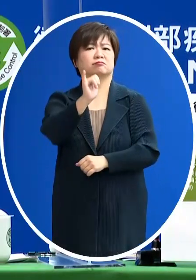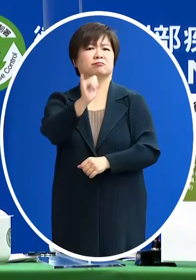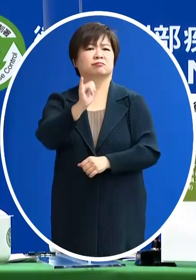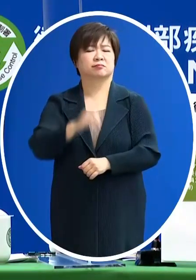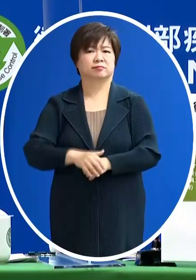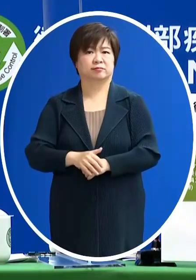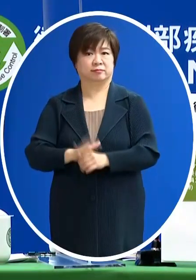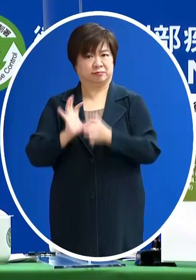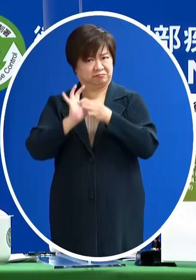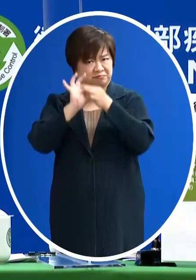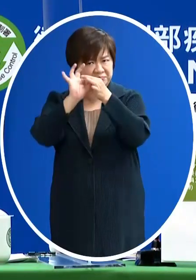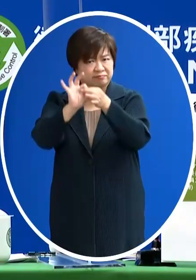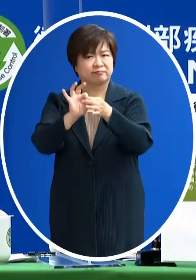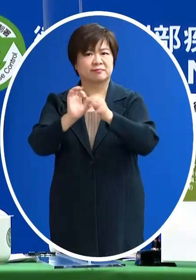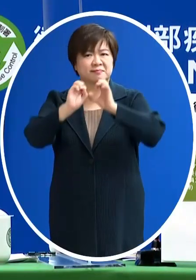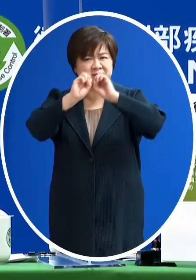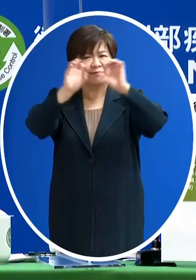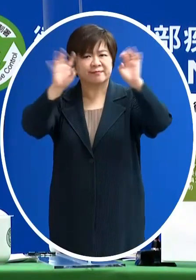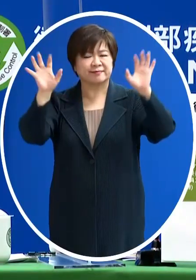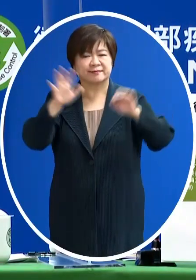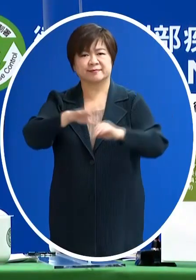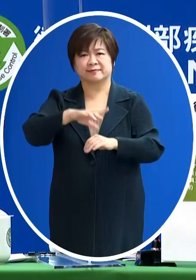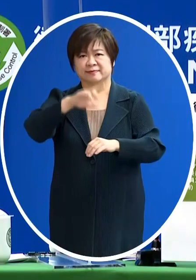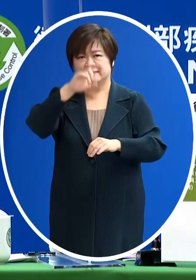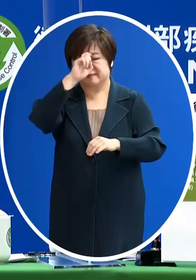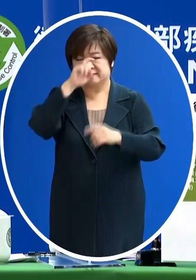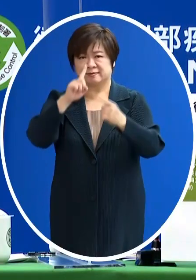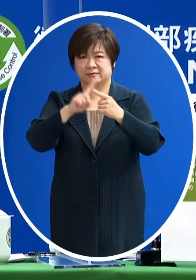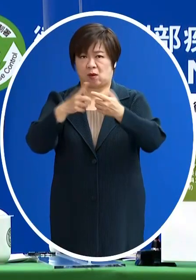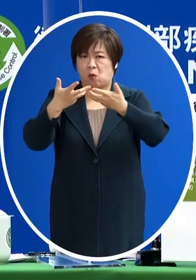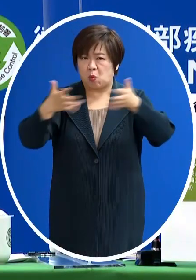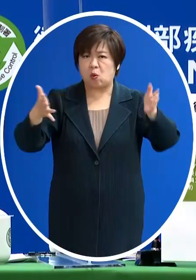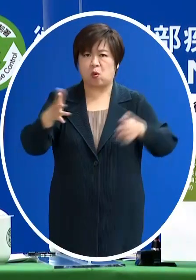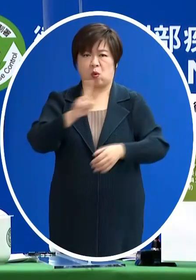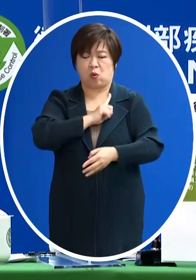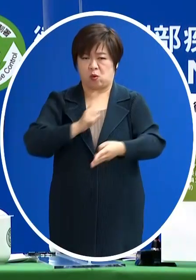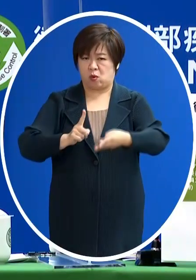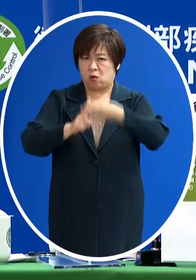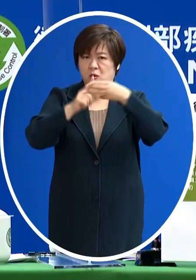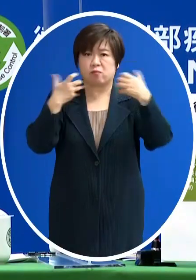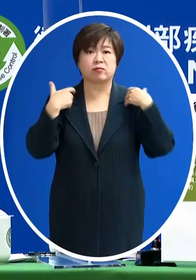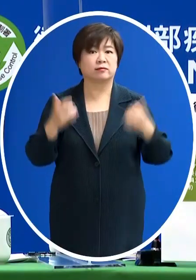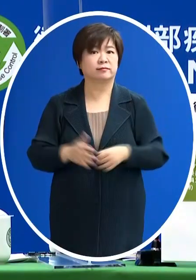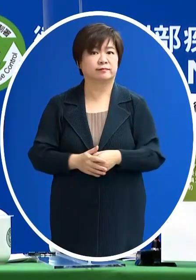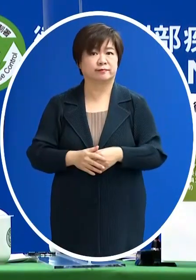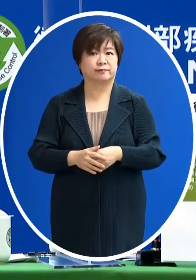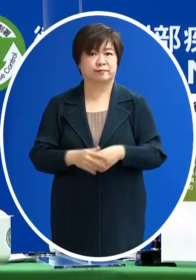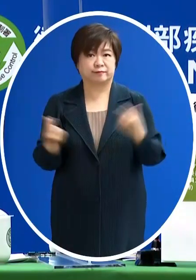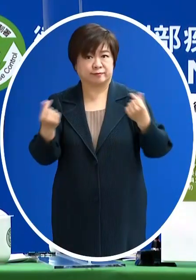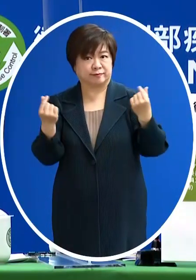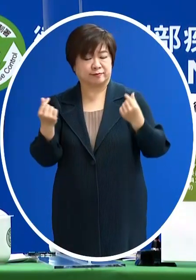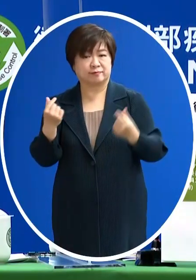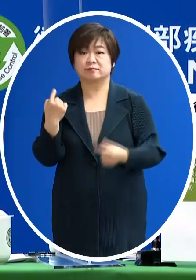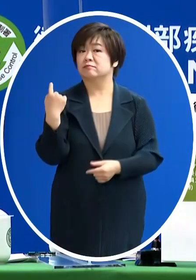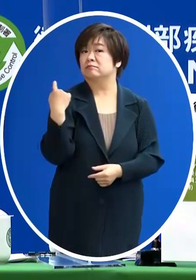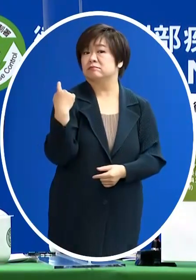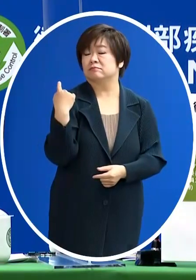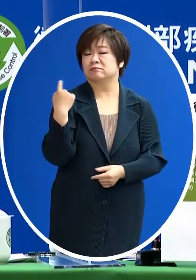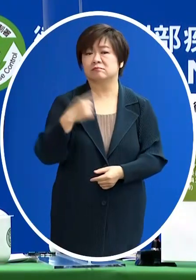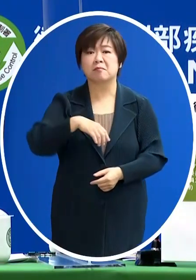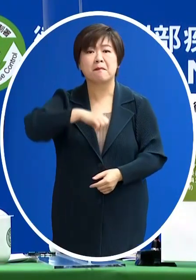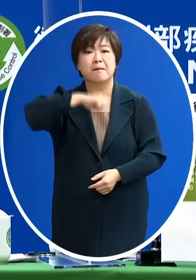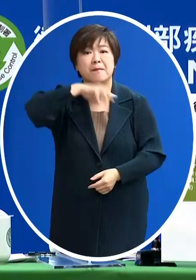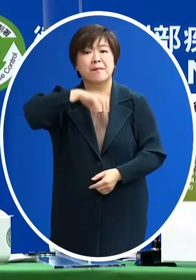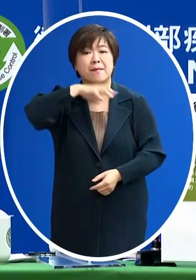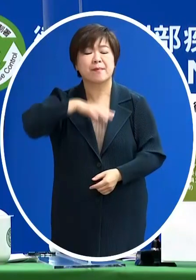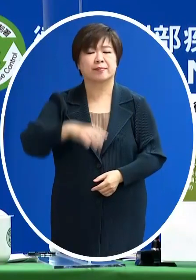不过要持续的推广的让更多人能够自主来做，比如像我们看昨天在屏东的